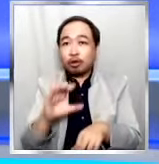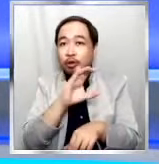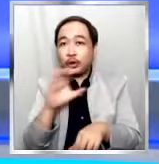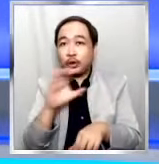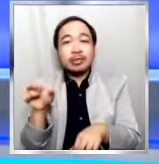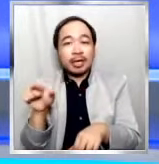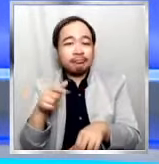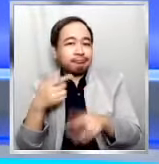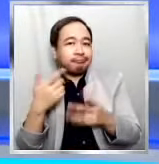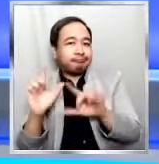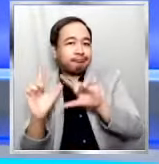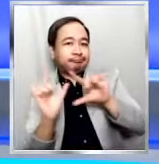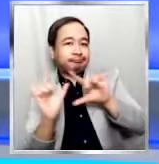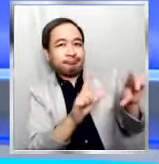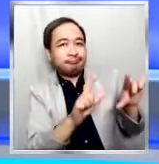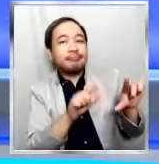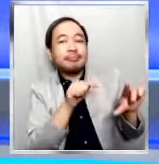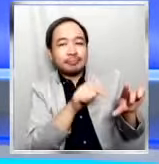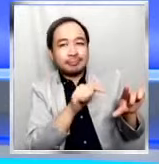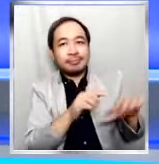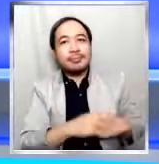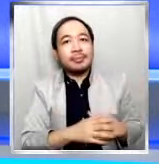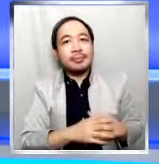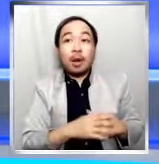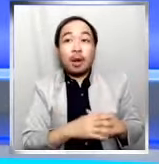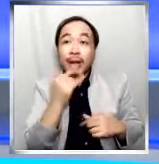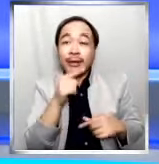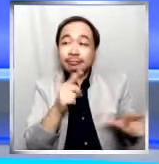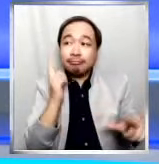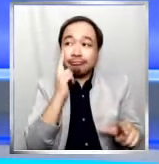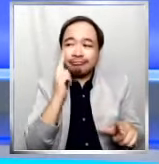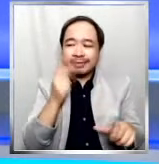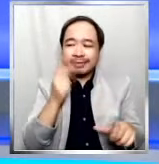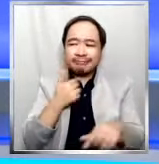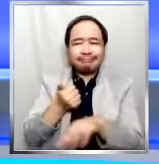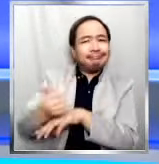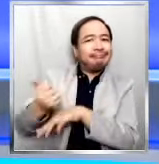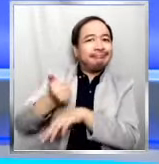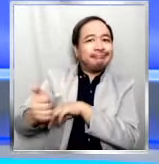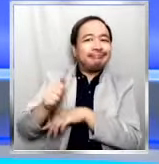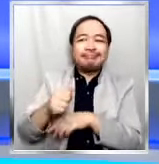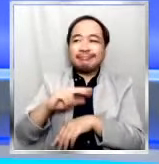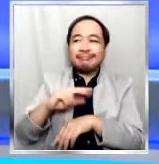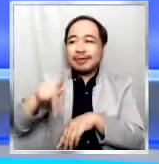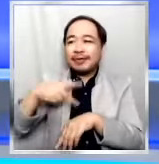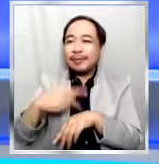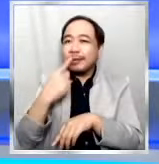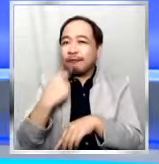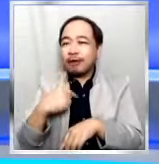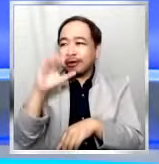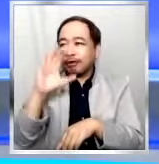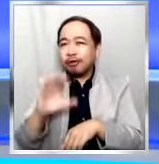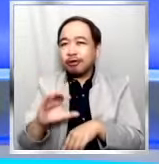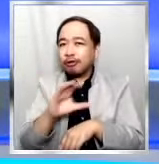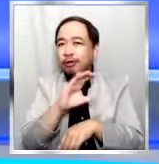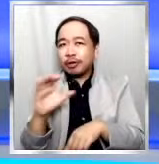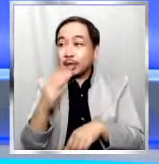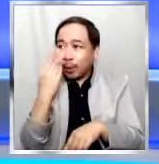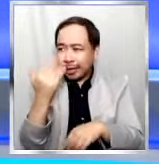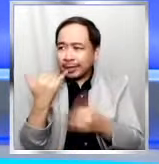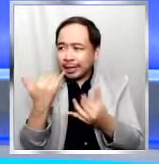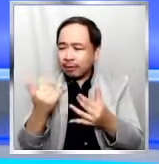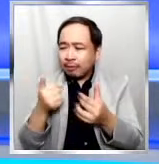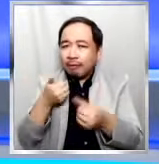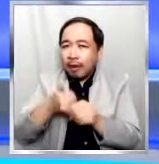Pangulo, para raw ba talaga sa paggawa ng batas yung mga ikinakasang investigasyon ng mga senador o para sa